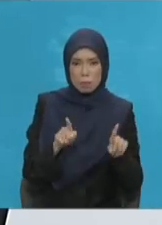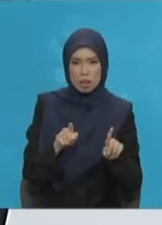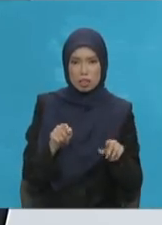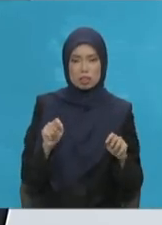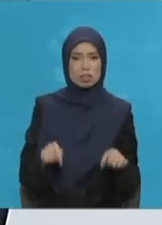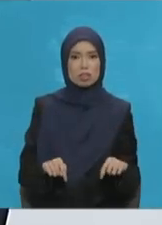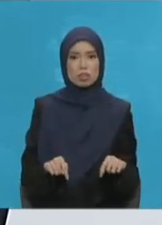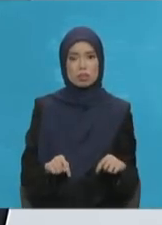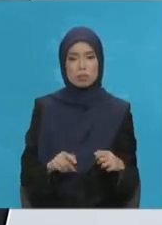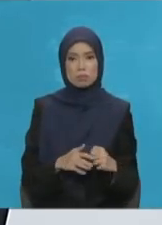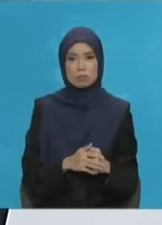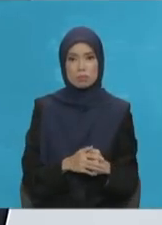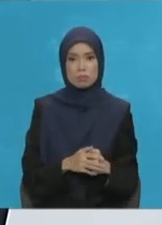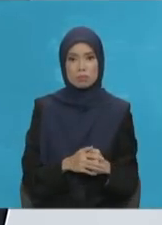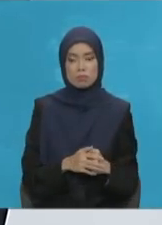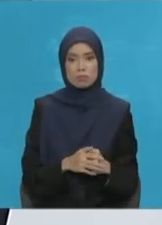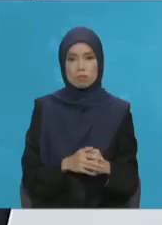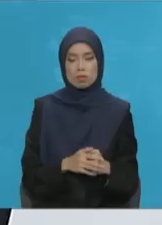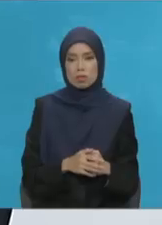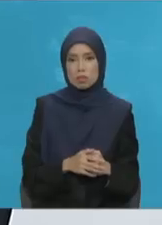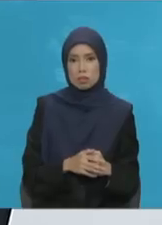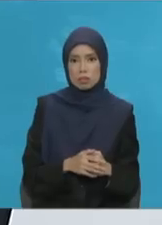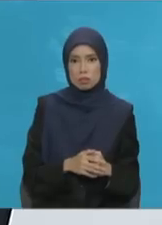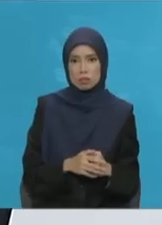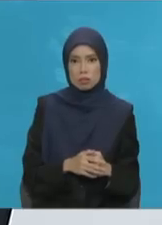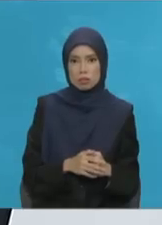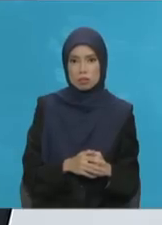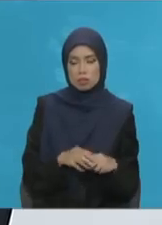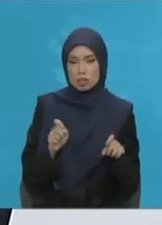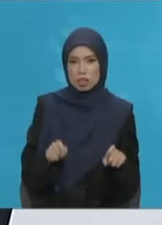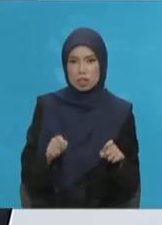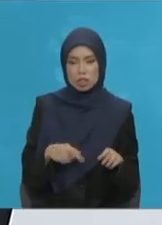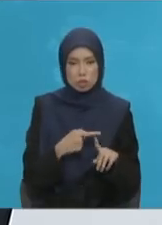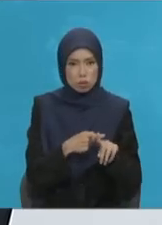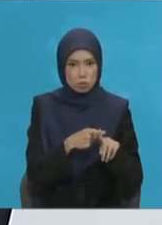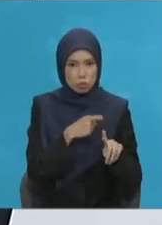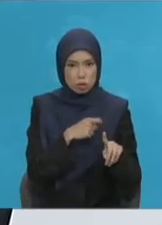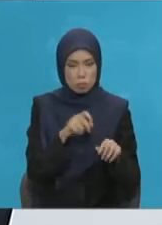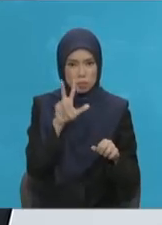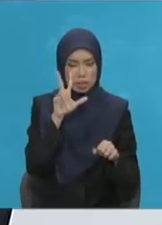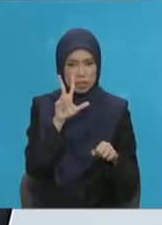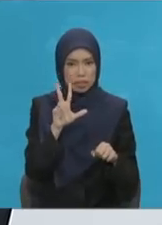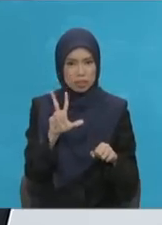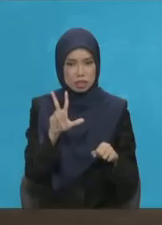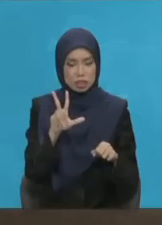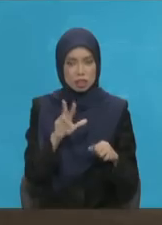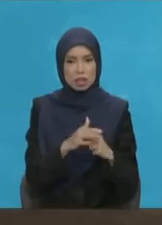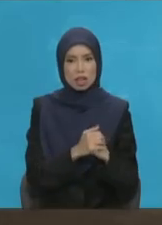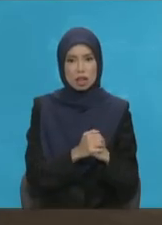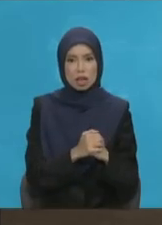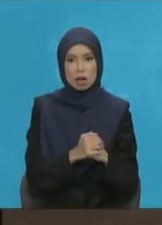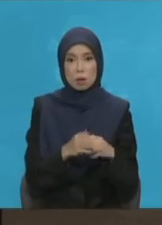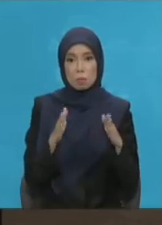kuasa berkenaan adalah terletak kepada tiga lapisan jawaban